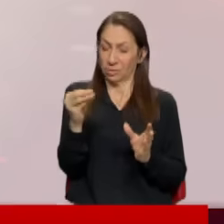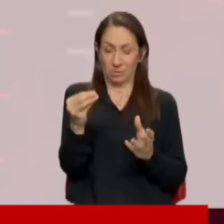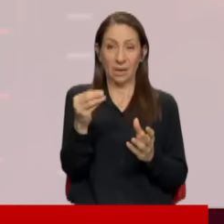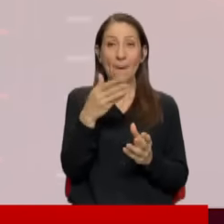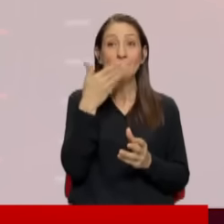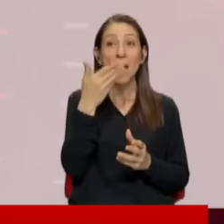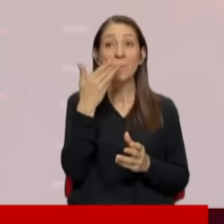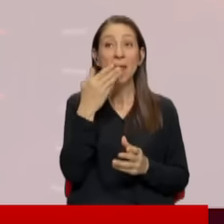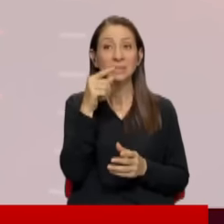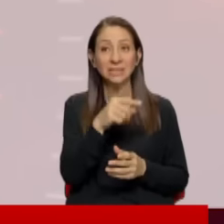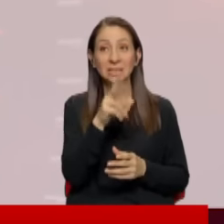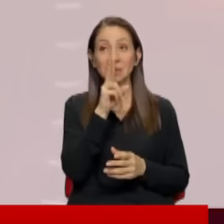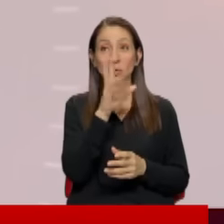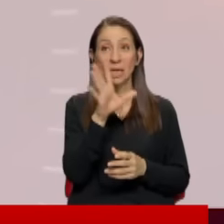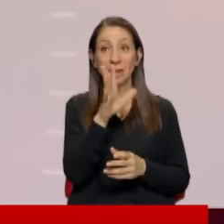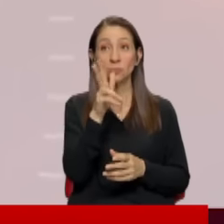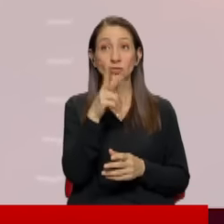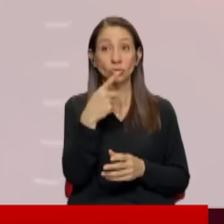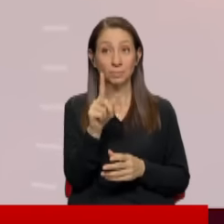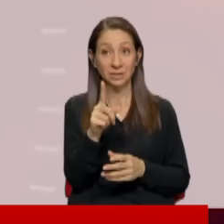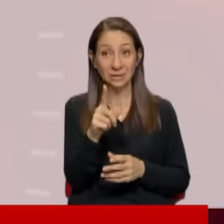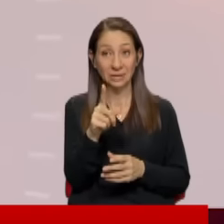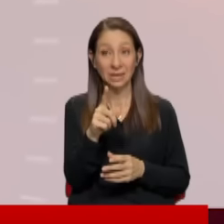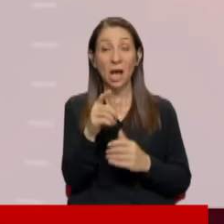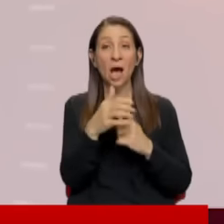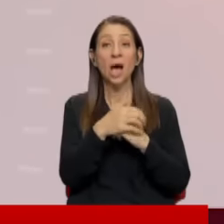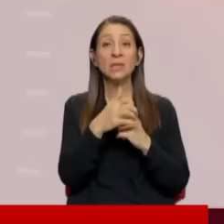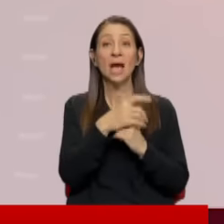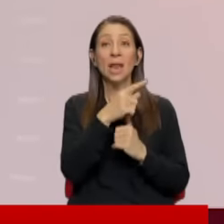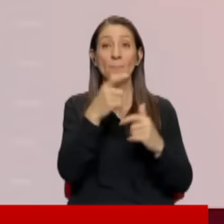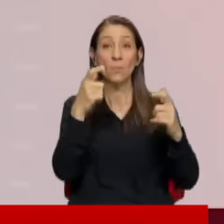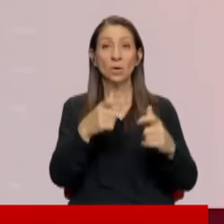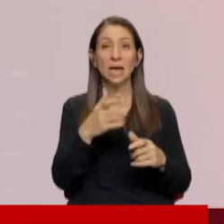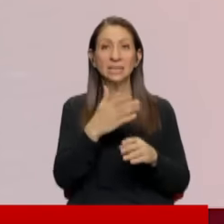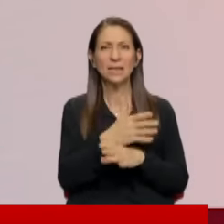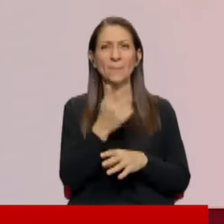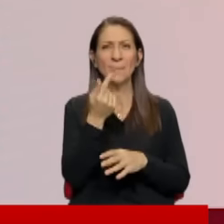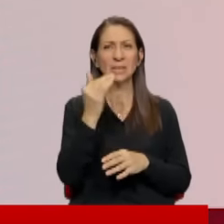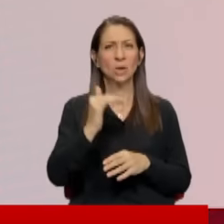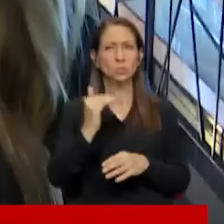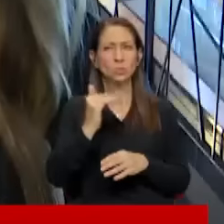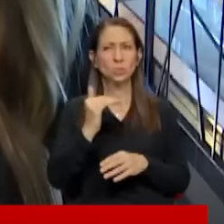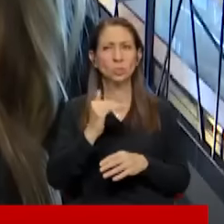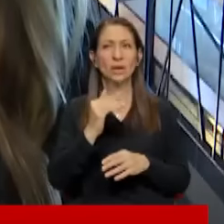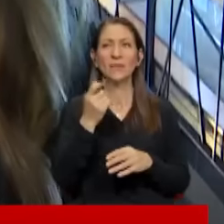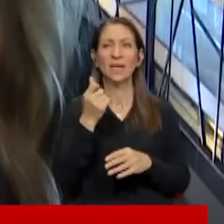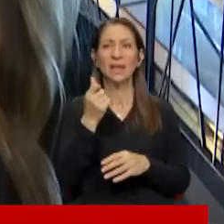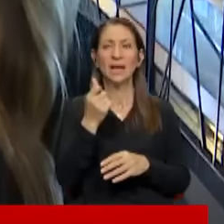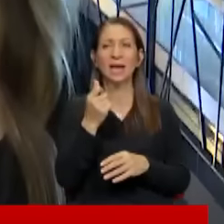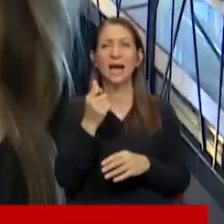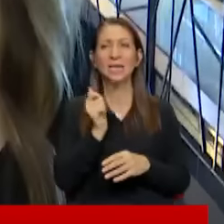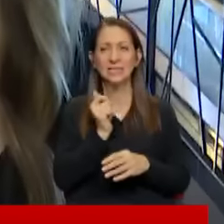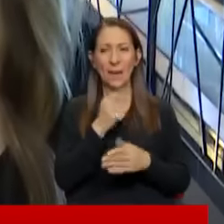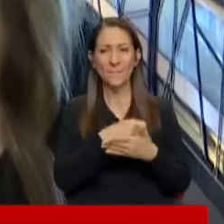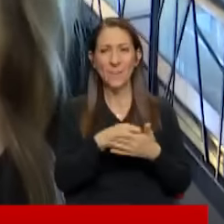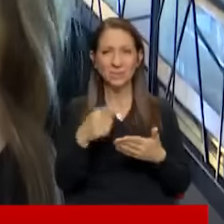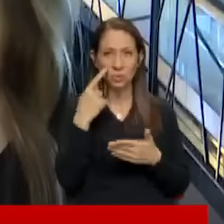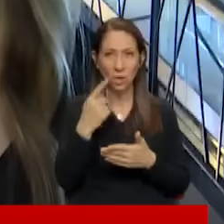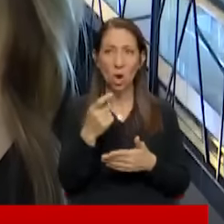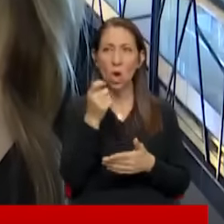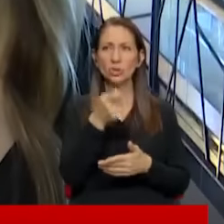Marmaris'e geldiğimizde 250-300 bin lira civarında. Antalya bölgesinde aslında biraz daha uygun fiyatlar. Asgari